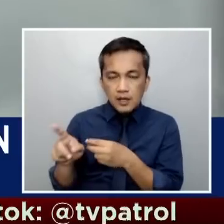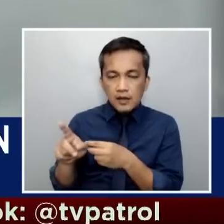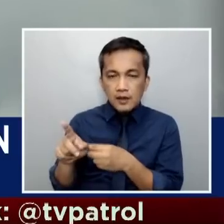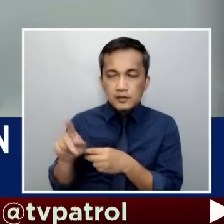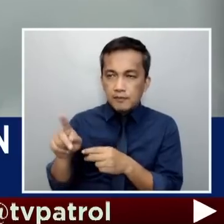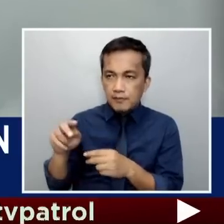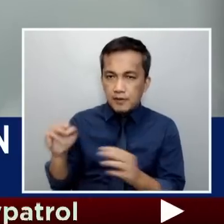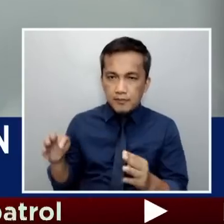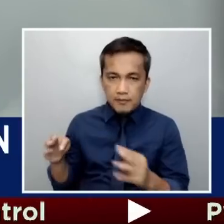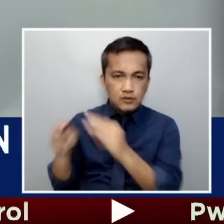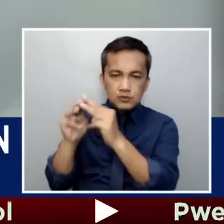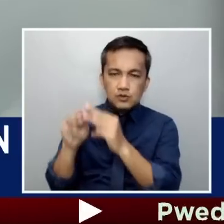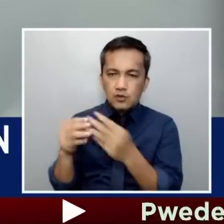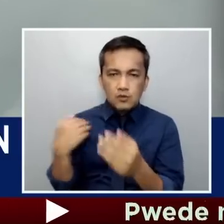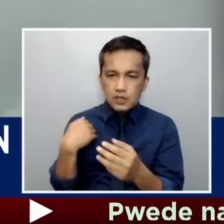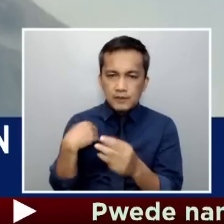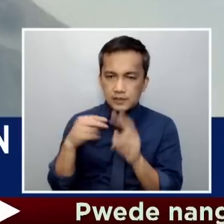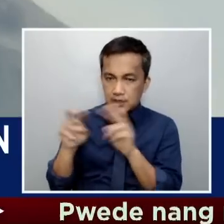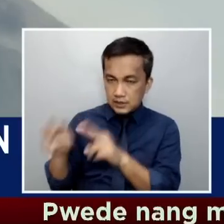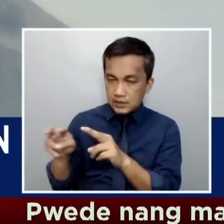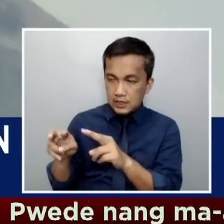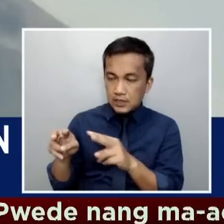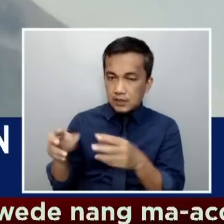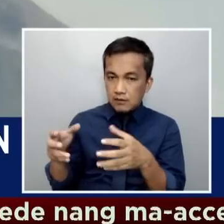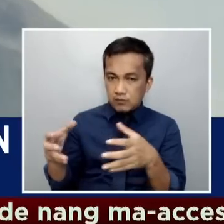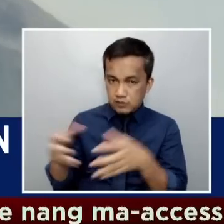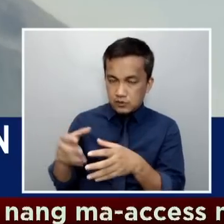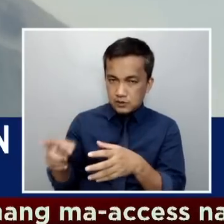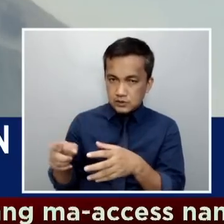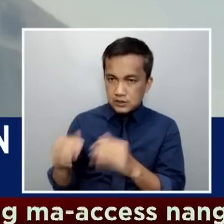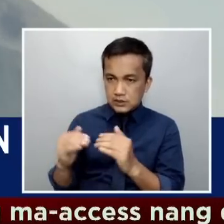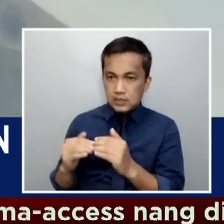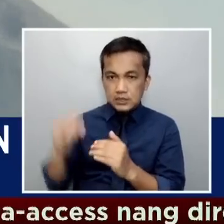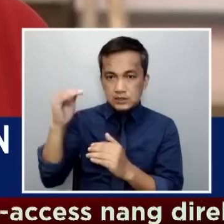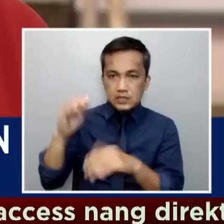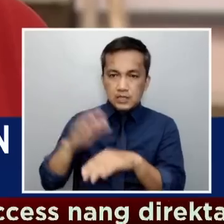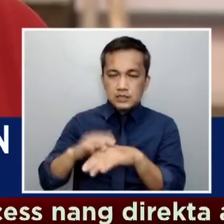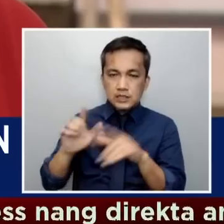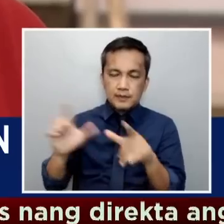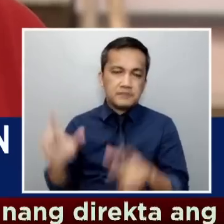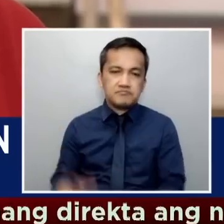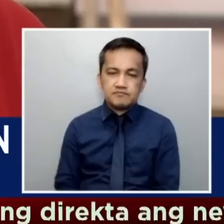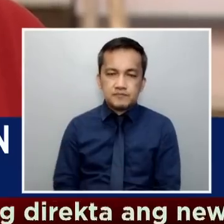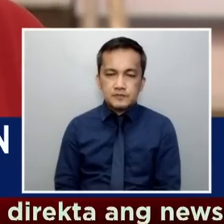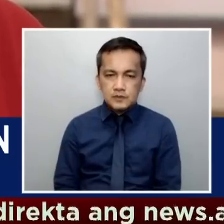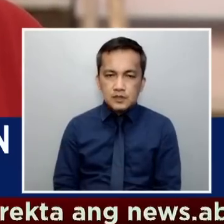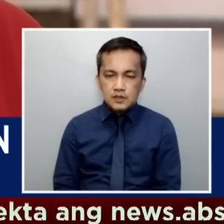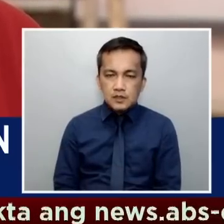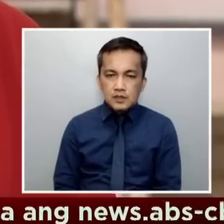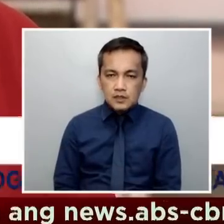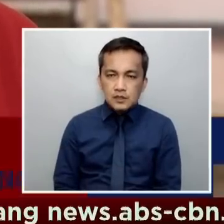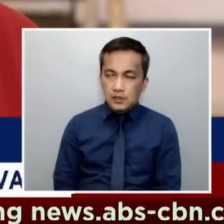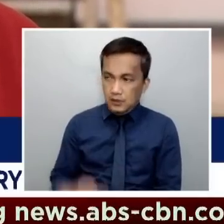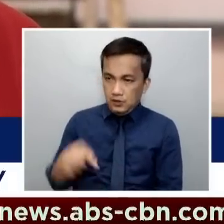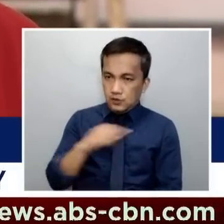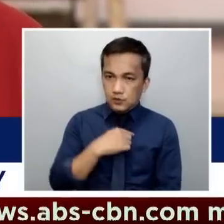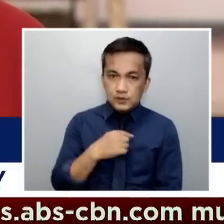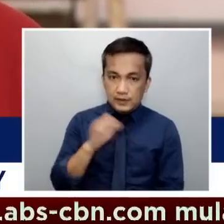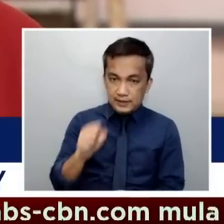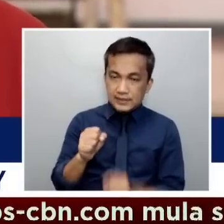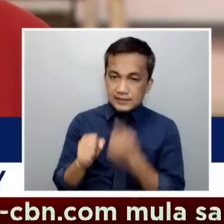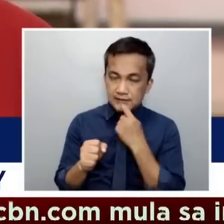pang indikasyon na nakikita ang ahensya para itaas ang alerto nito. Masasabi natin na